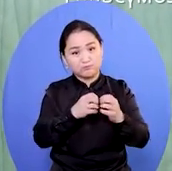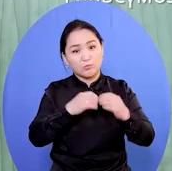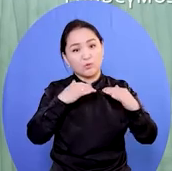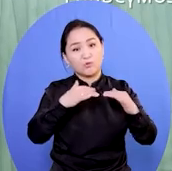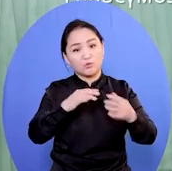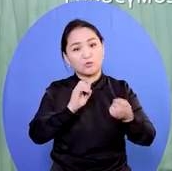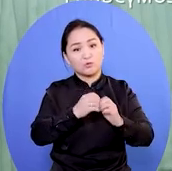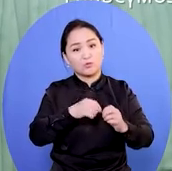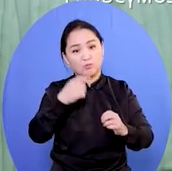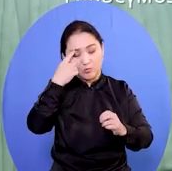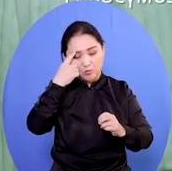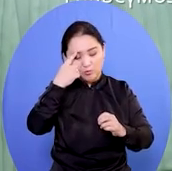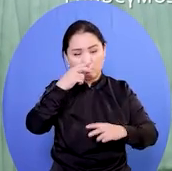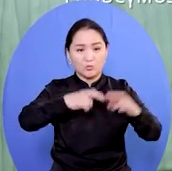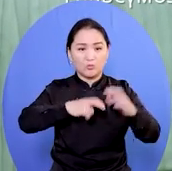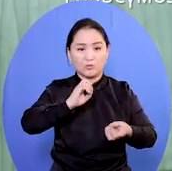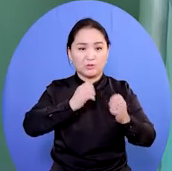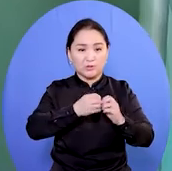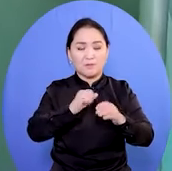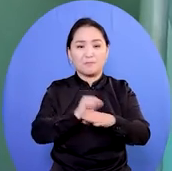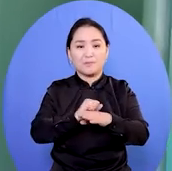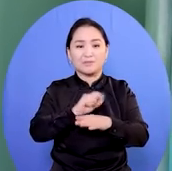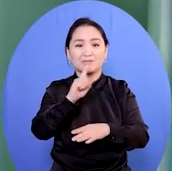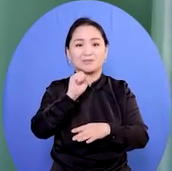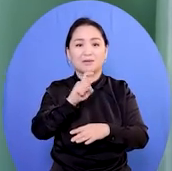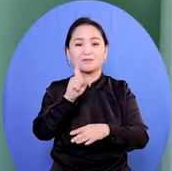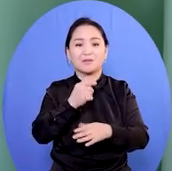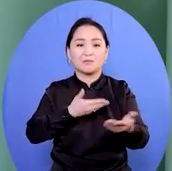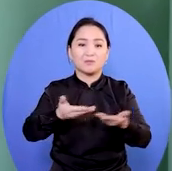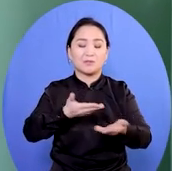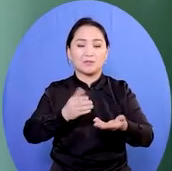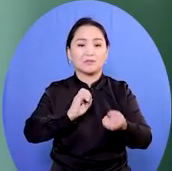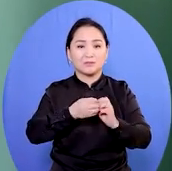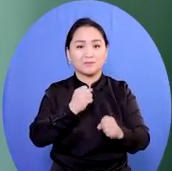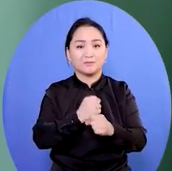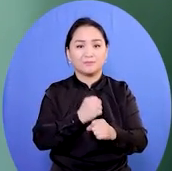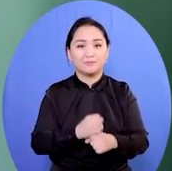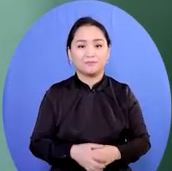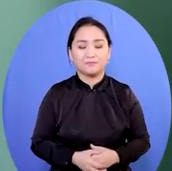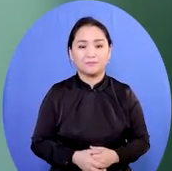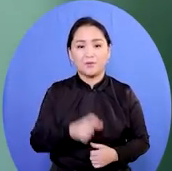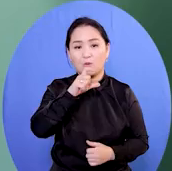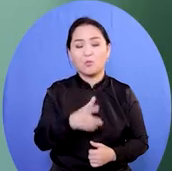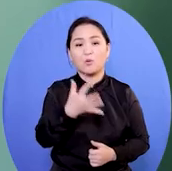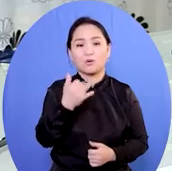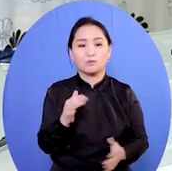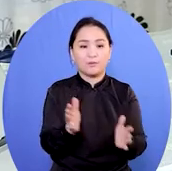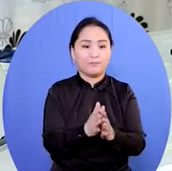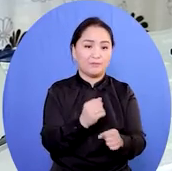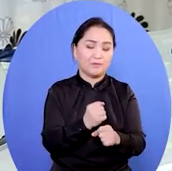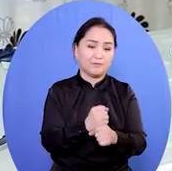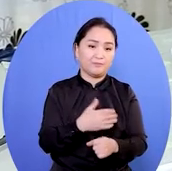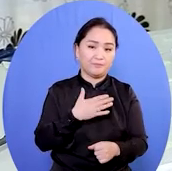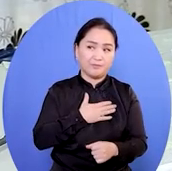дотооддоо тийм дотооддоо үйлдвэрсэн бүтээгдэхүүнийг бэлэн зах зээлд худалдаанд гаргахаар тэн дээрээ төвлөрч ажиллаж байна. Хэдэн өнөө бүрэлдэхүүнтэй ажиллаж